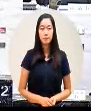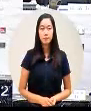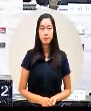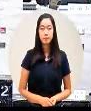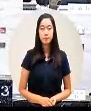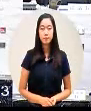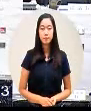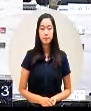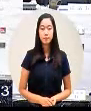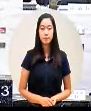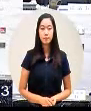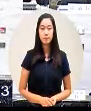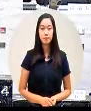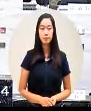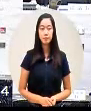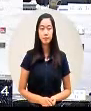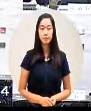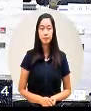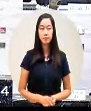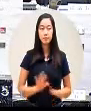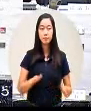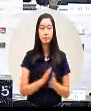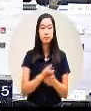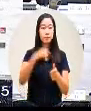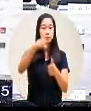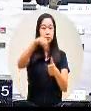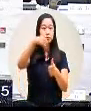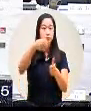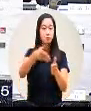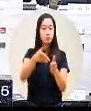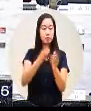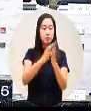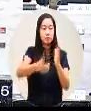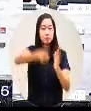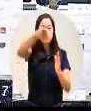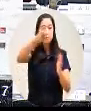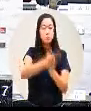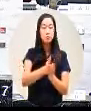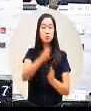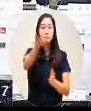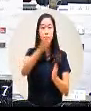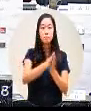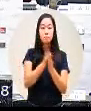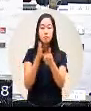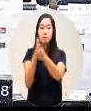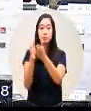是不是请那个教育局长，那个刘老师有没有来？